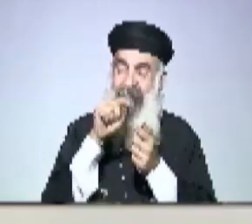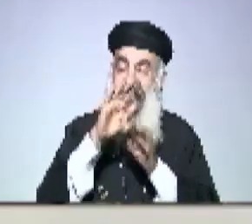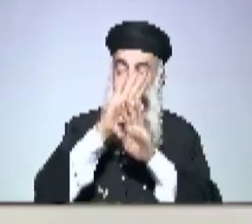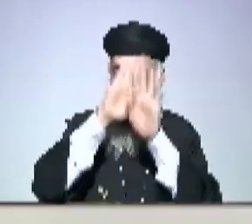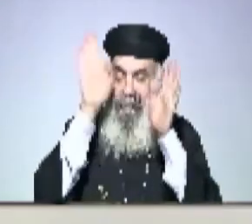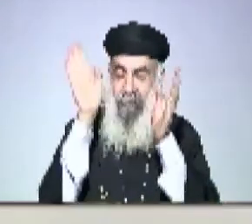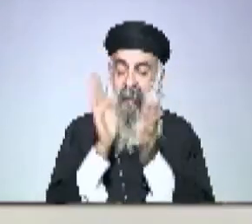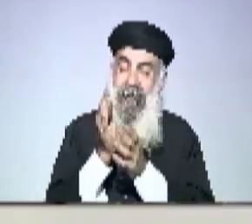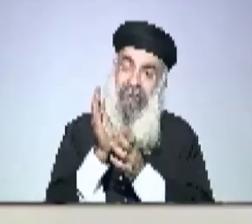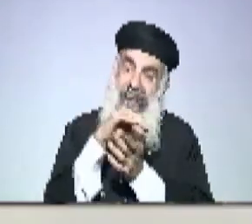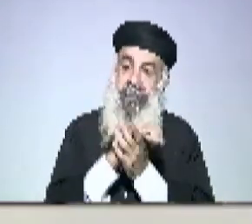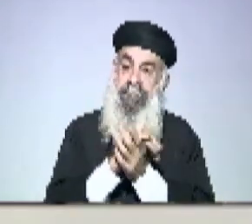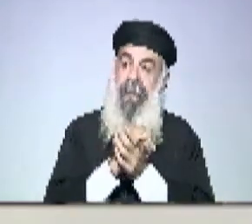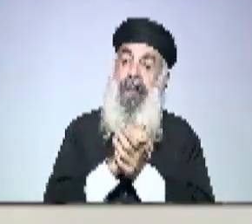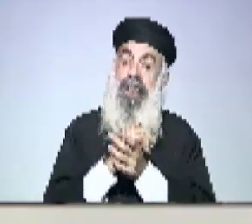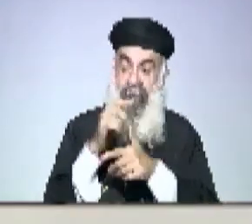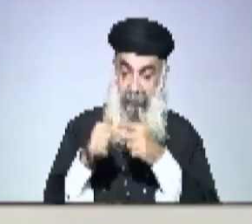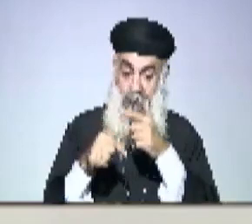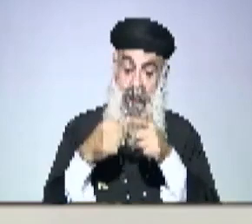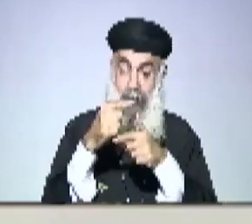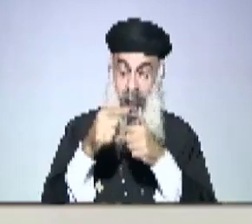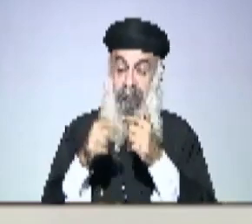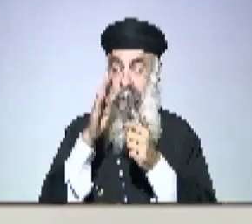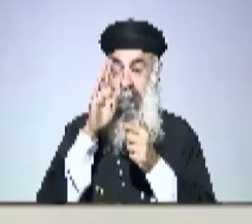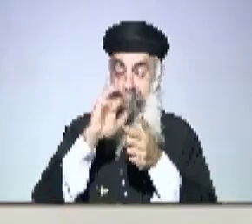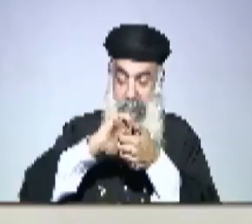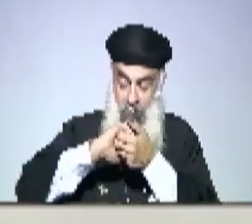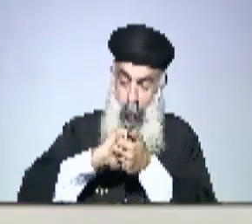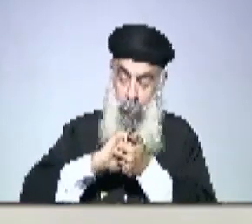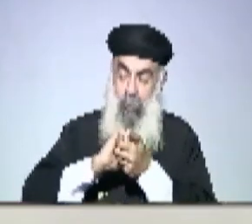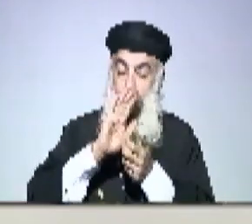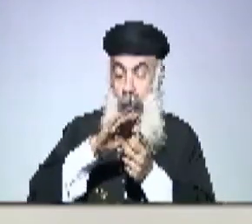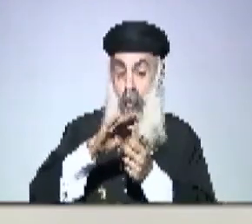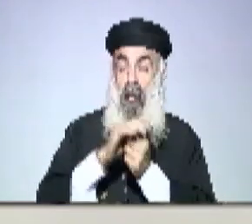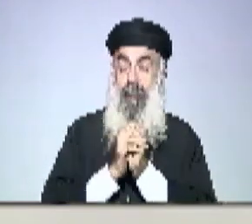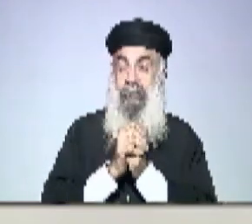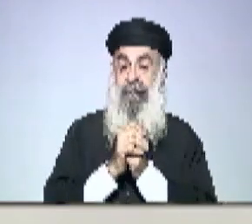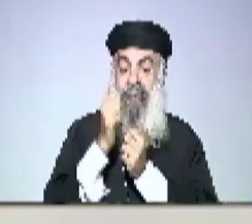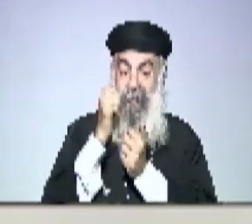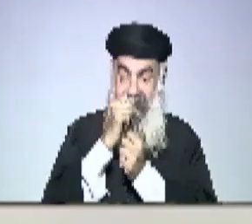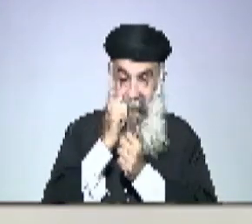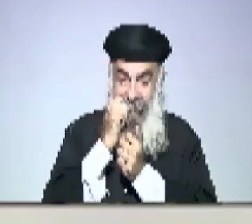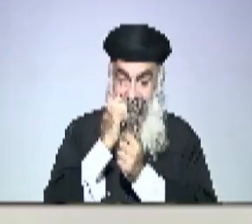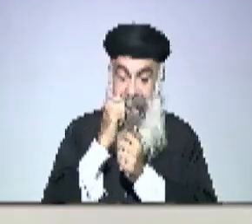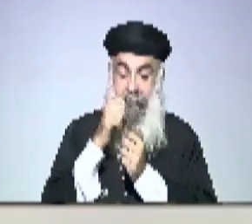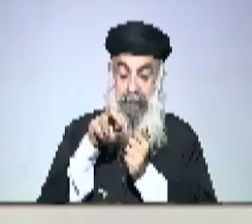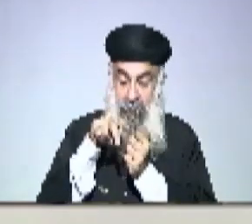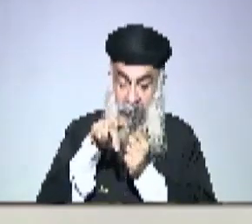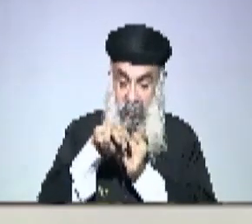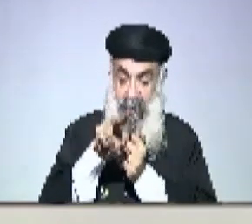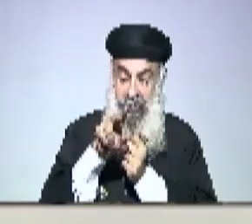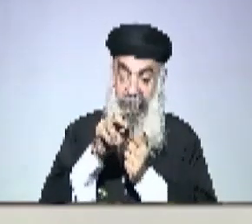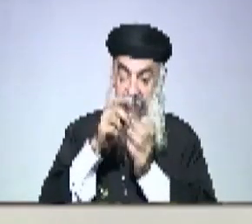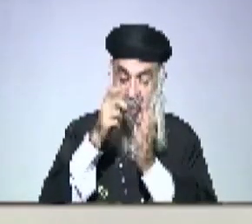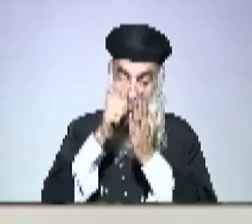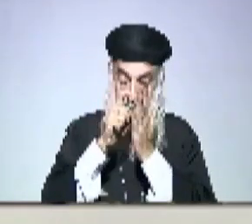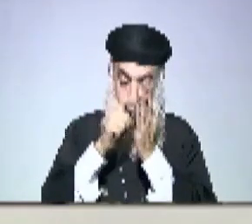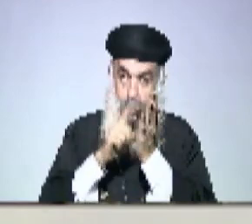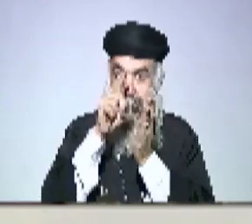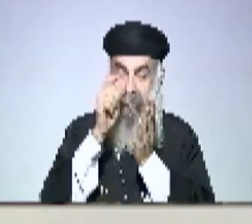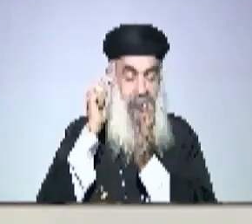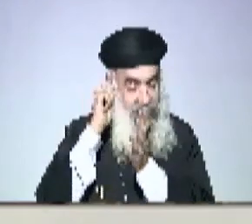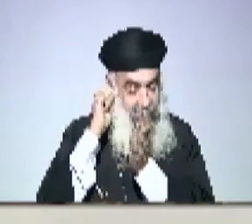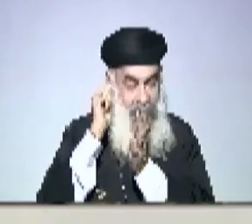السماويات بس ما زالت وعود موجوده يعني الانسان اللي هو يسلك في وصايا رب واحكامه